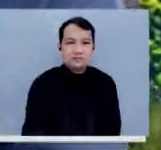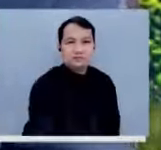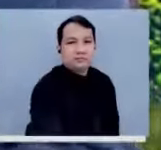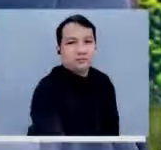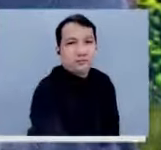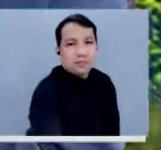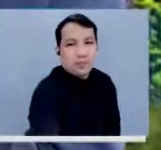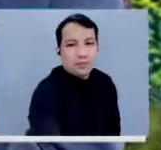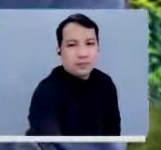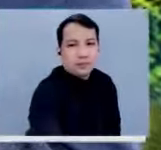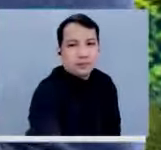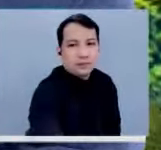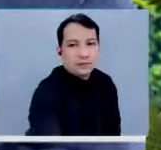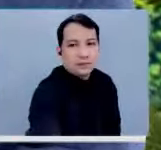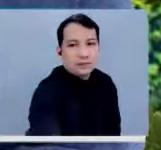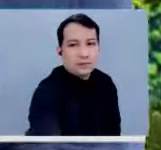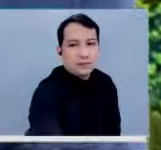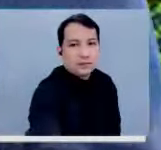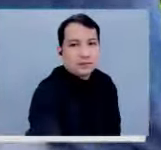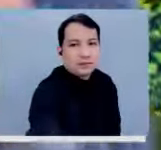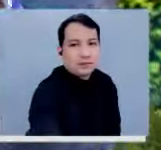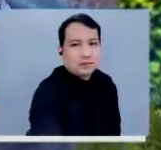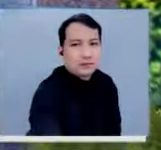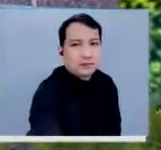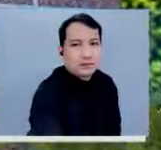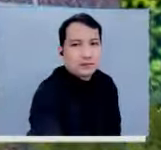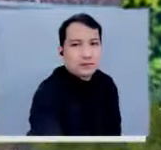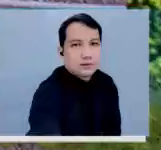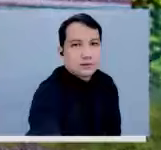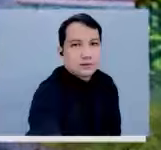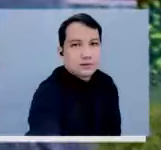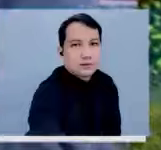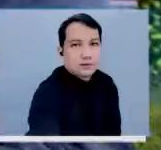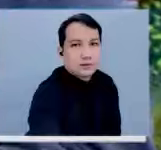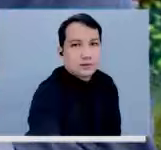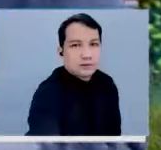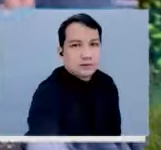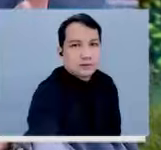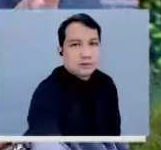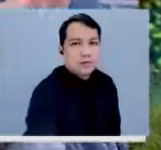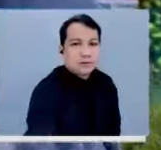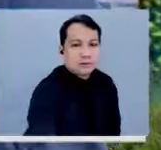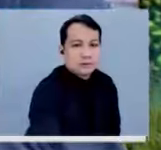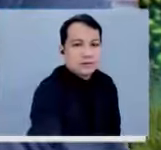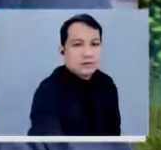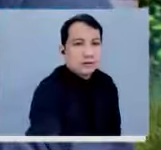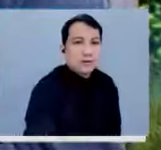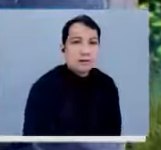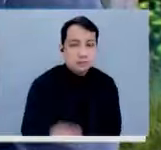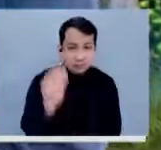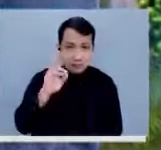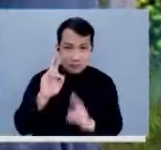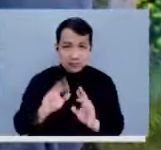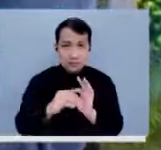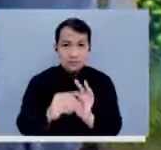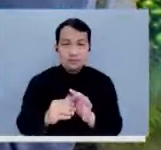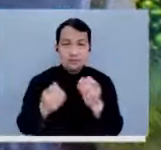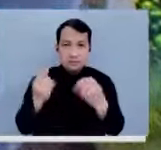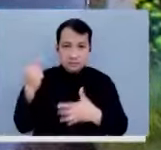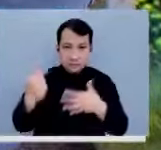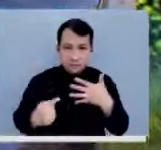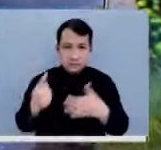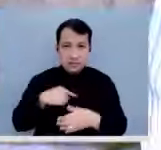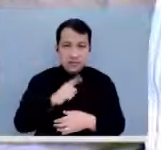at napakapit sa mga classic hit nilang When I Dream About You, Antukin, Respeto, Tigil at marami pang